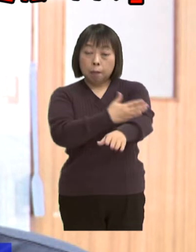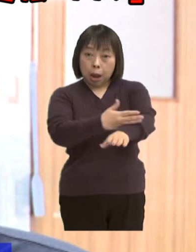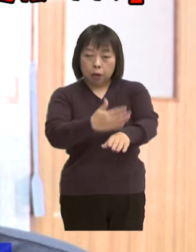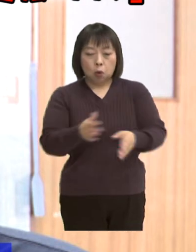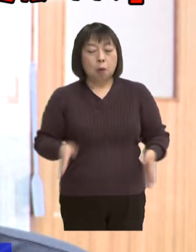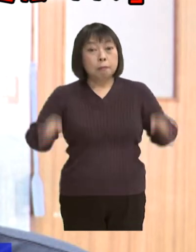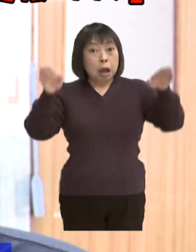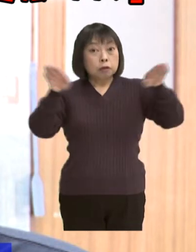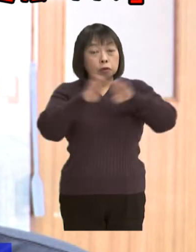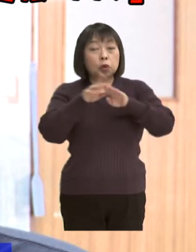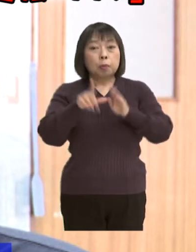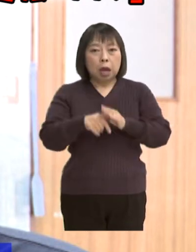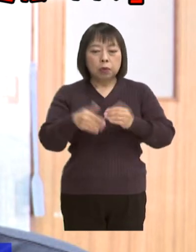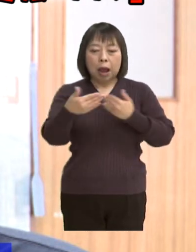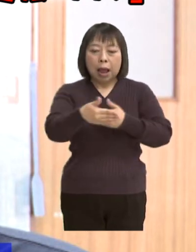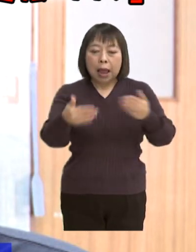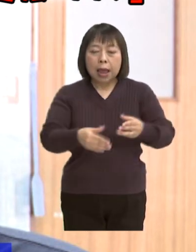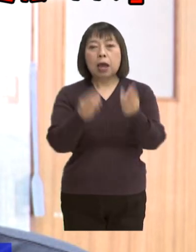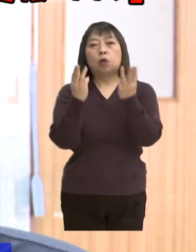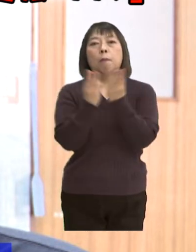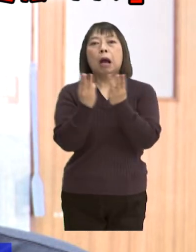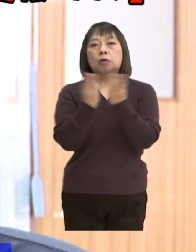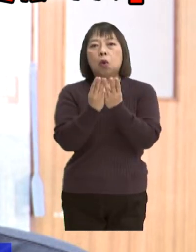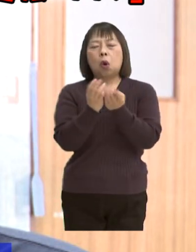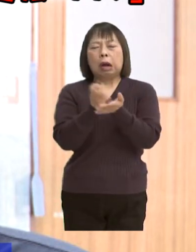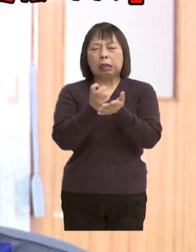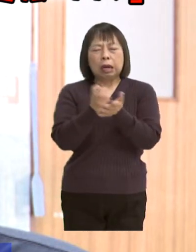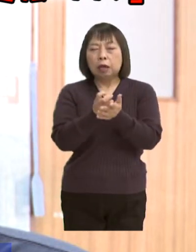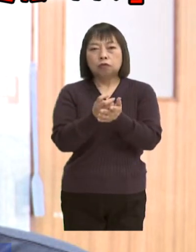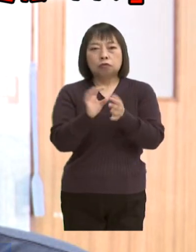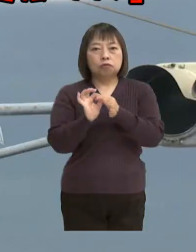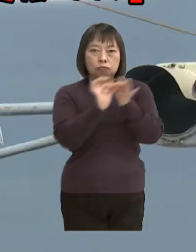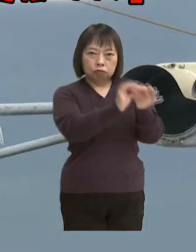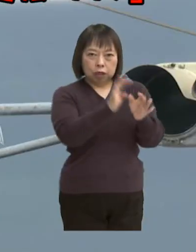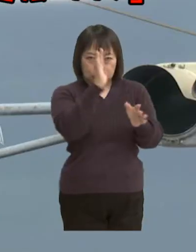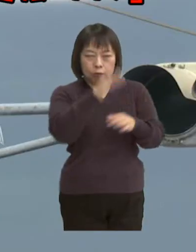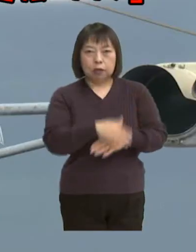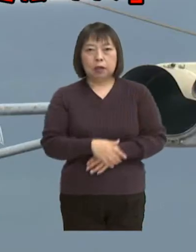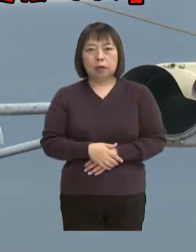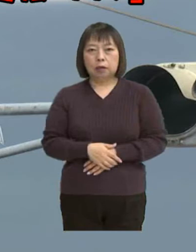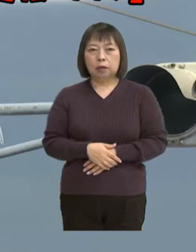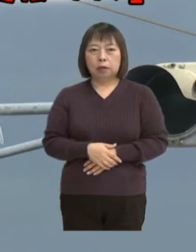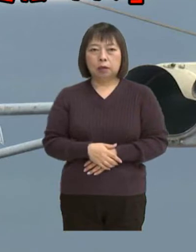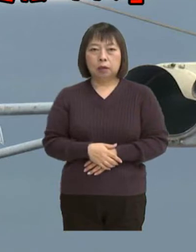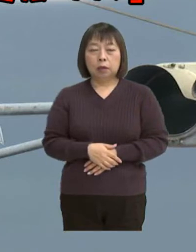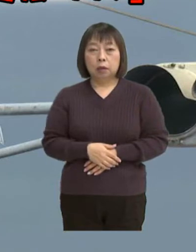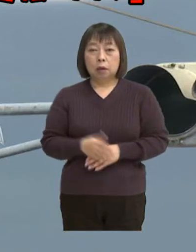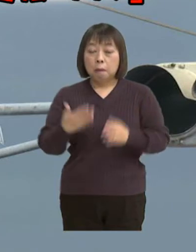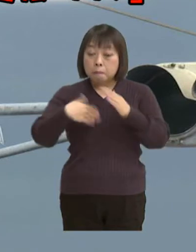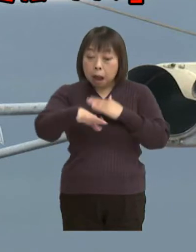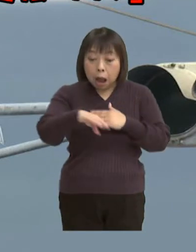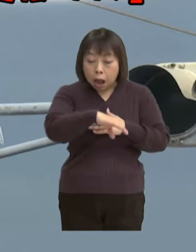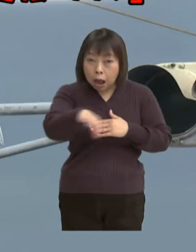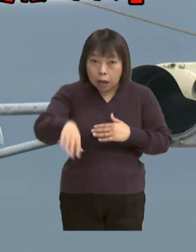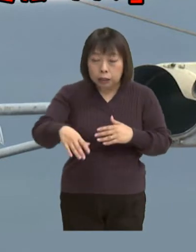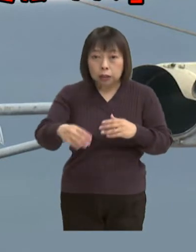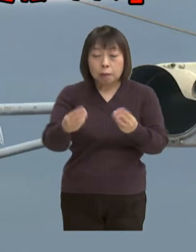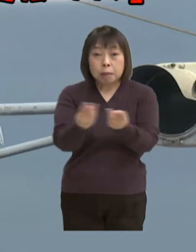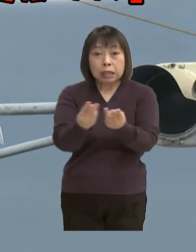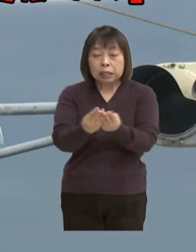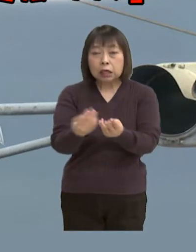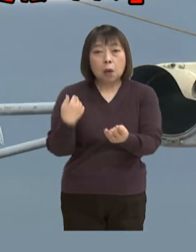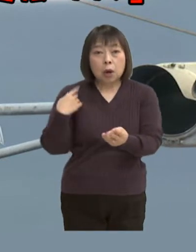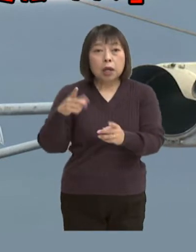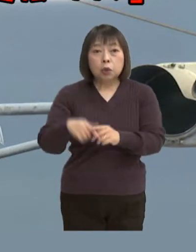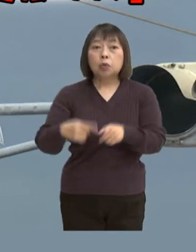ションなどの場合は部屋番号を必ず伝えてください。屋外等で番地がわからない場合は近く